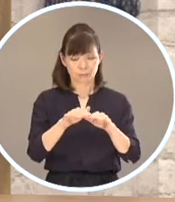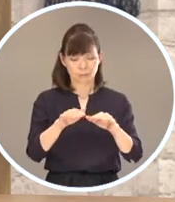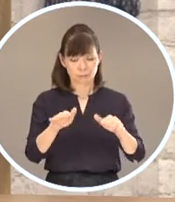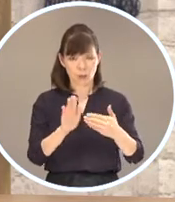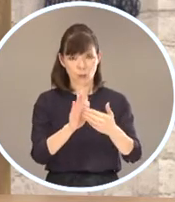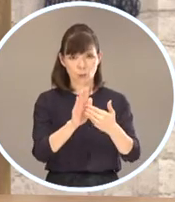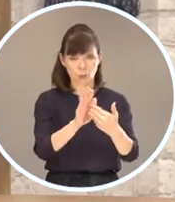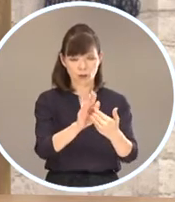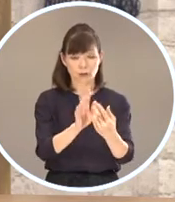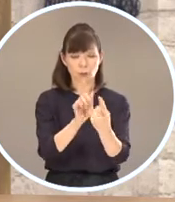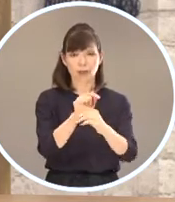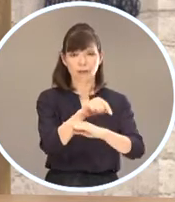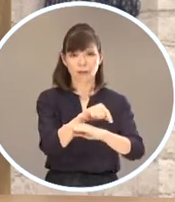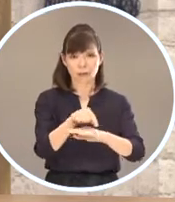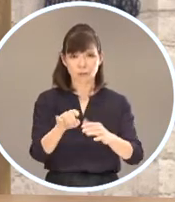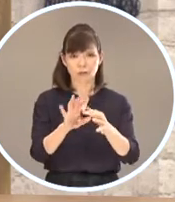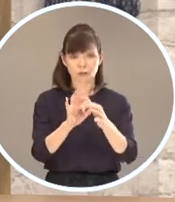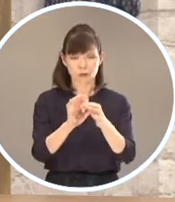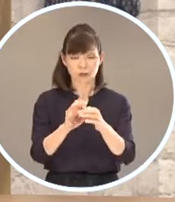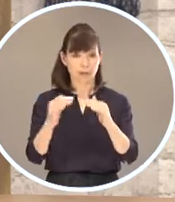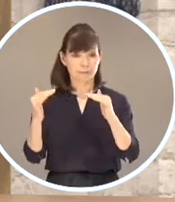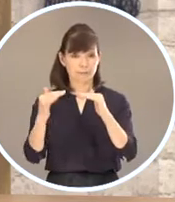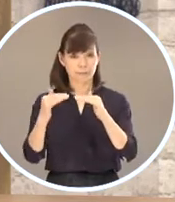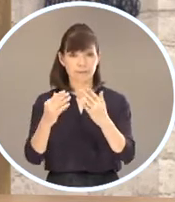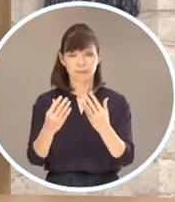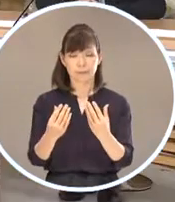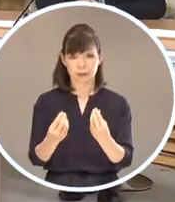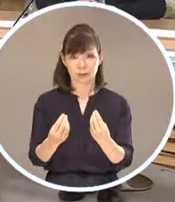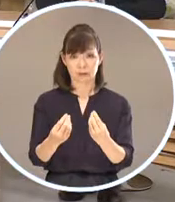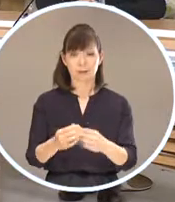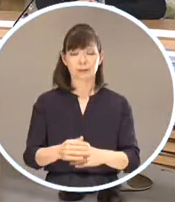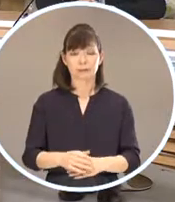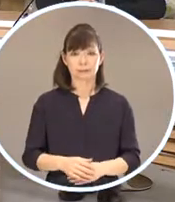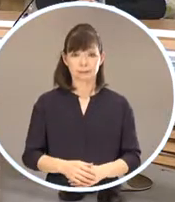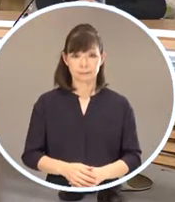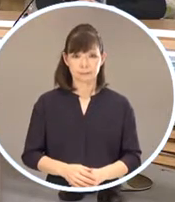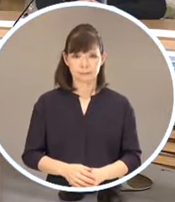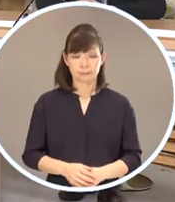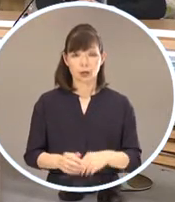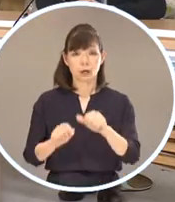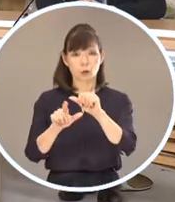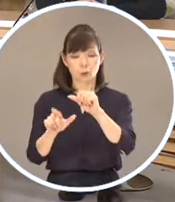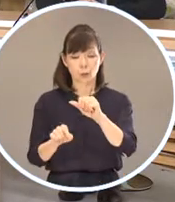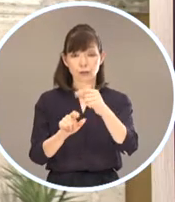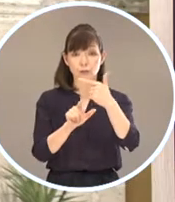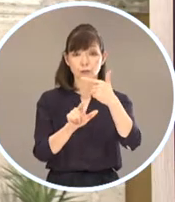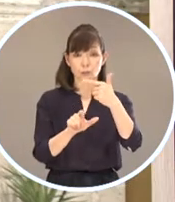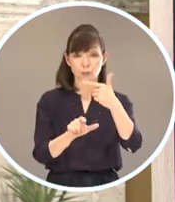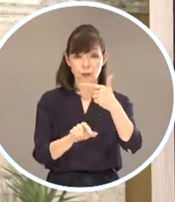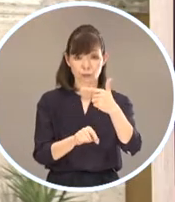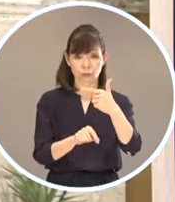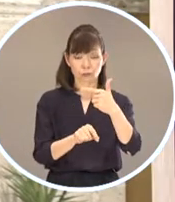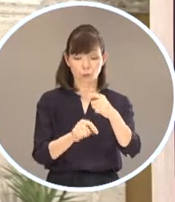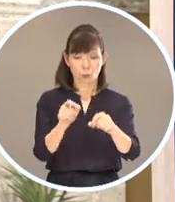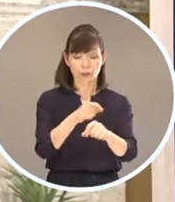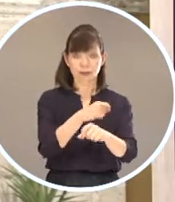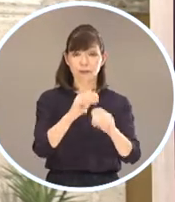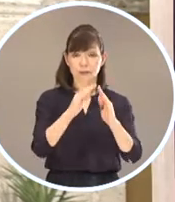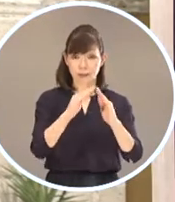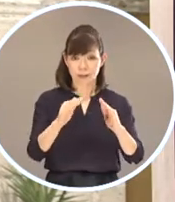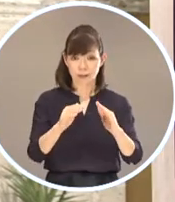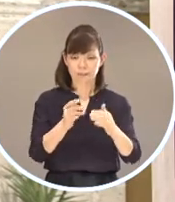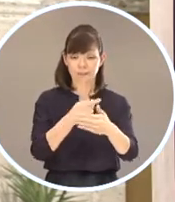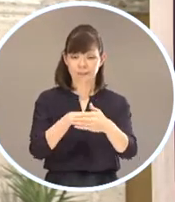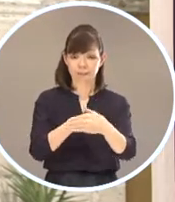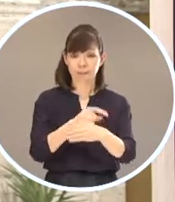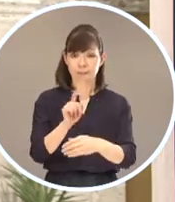大防止、この対策についてですね、議論されました、ね。 ではその5月と6月の臨時会、どんな審議があ